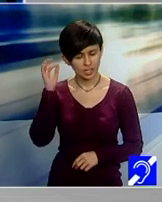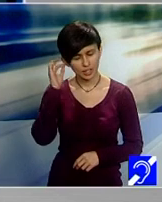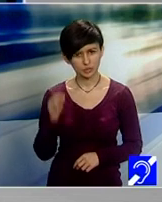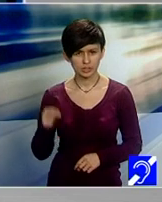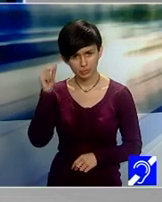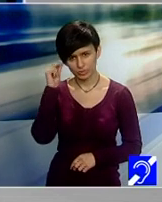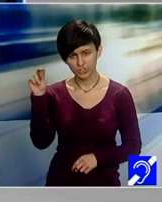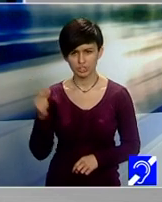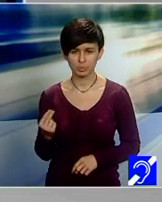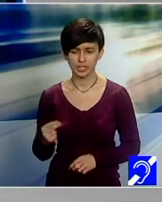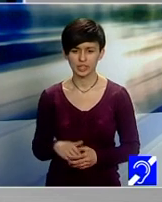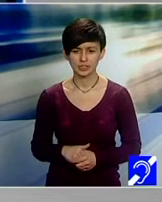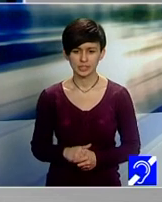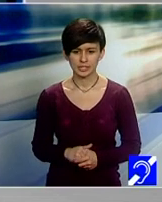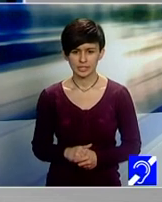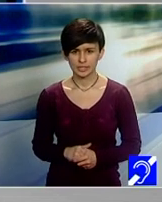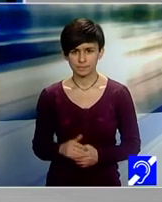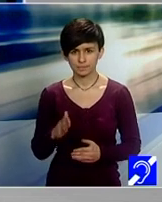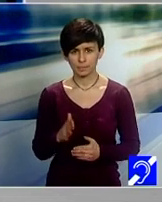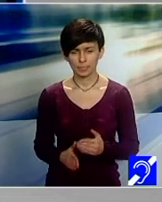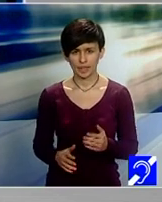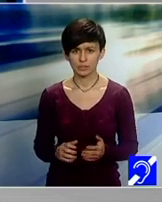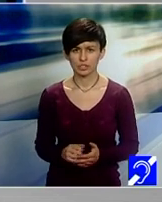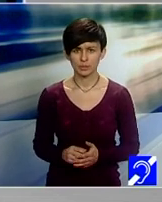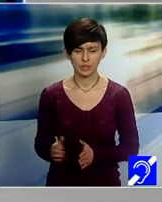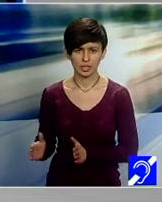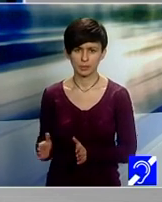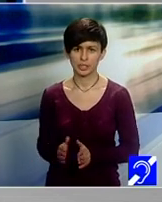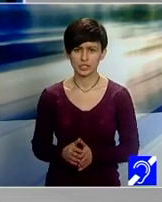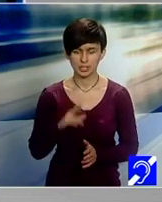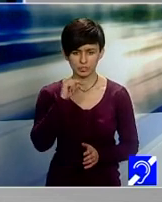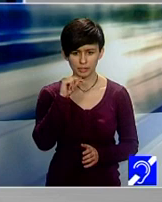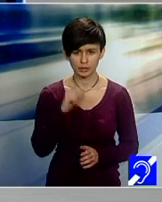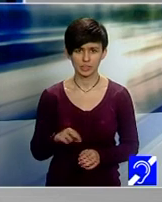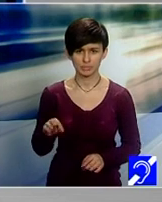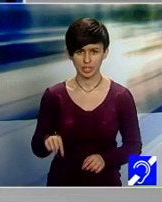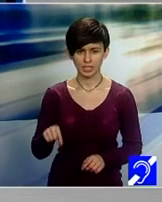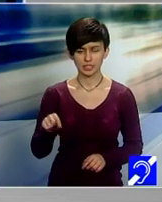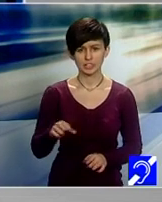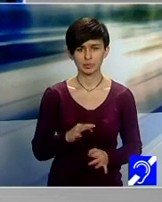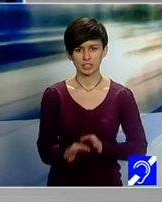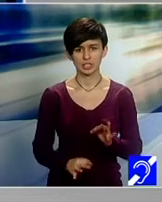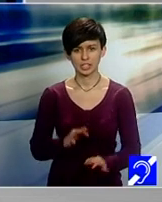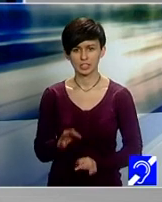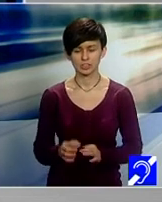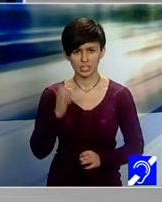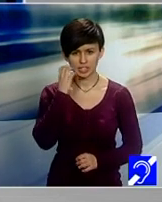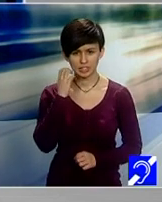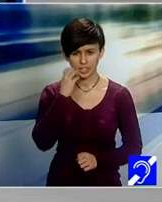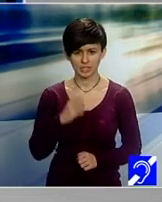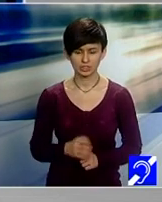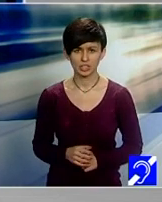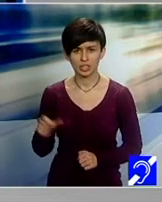ajută! În ultima parte a emisiunii vorbim despre semințele tradiționale țărănești, chiar